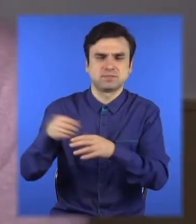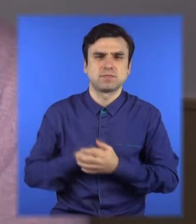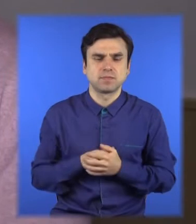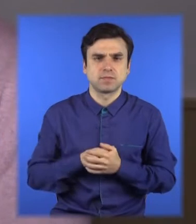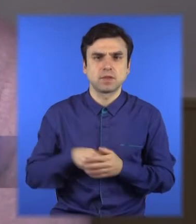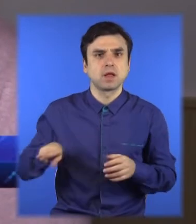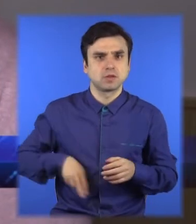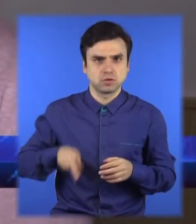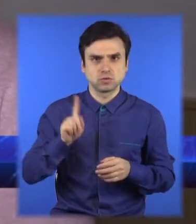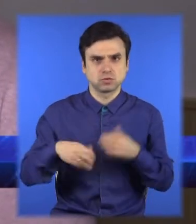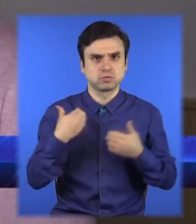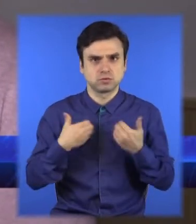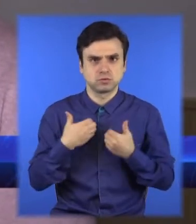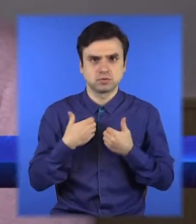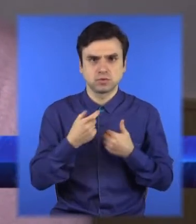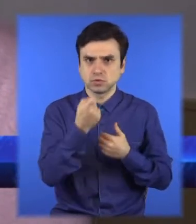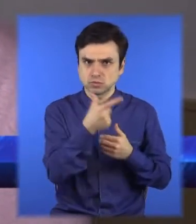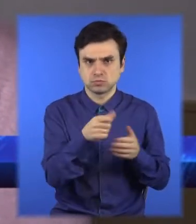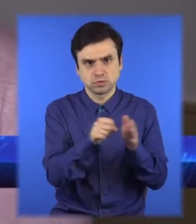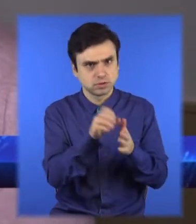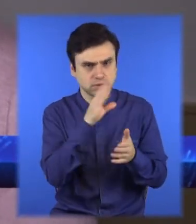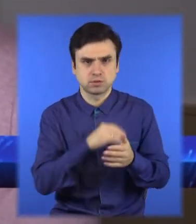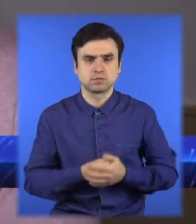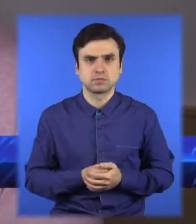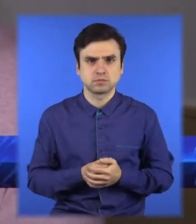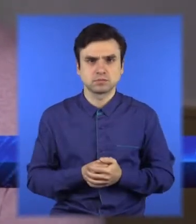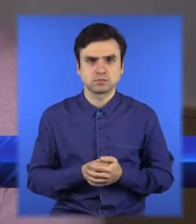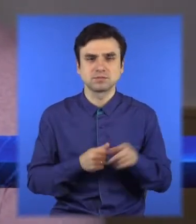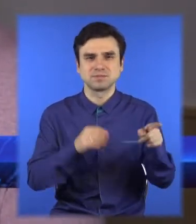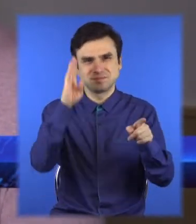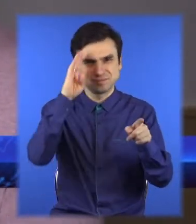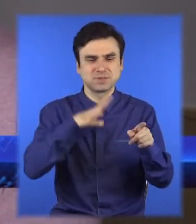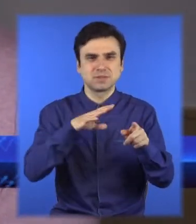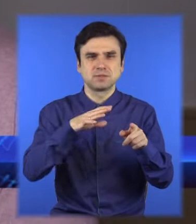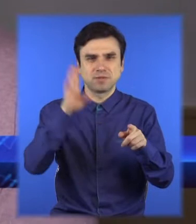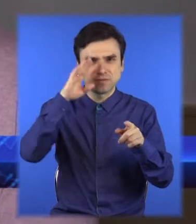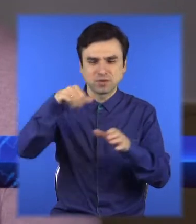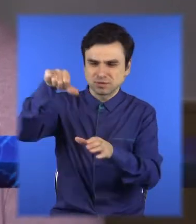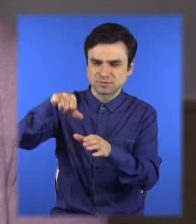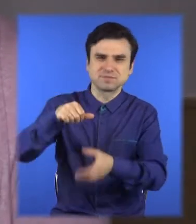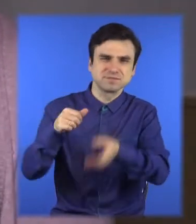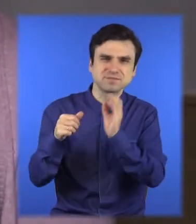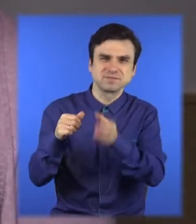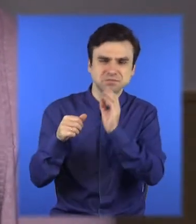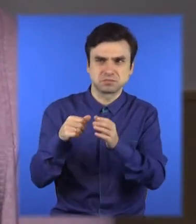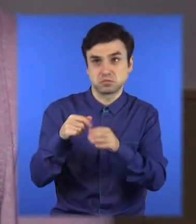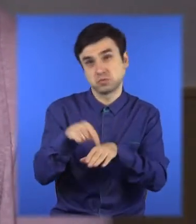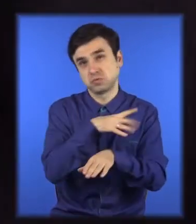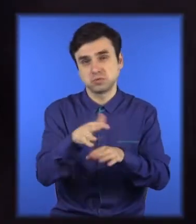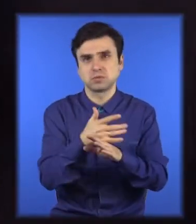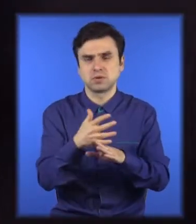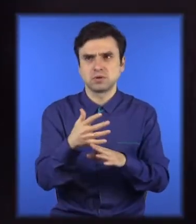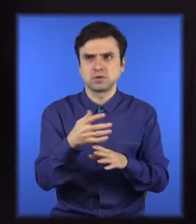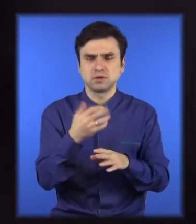гірше. Розгарячилися і попили води з кулера. Вони одразу нічого не відчули, а потім отримали такий в роті після